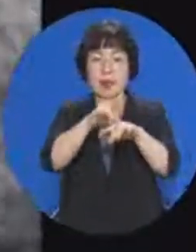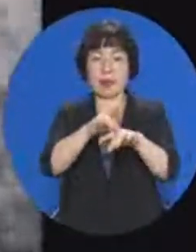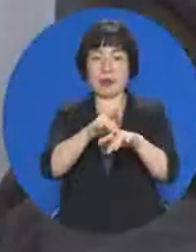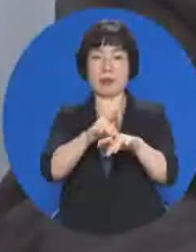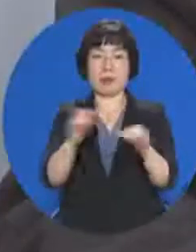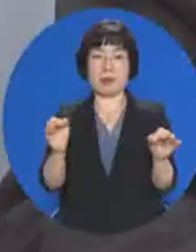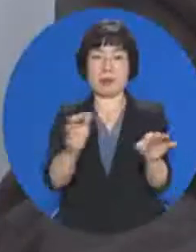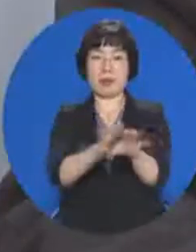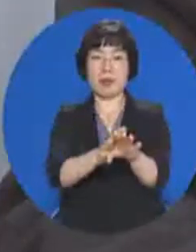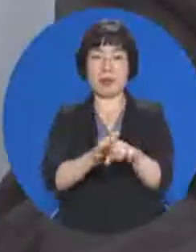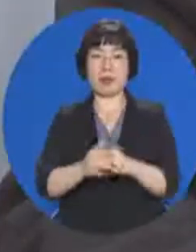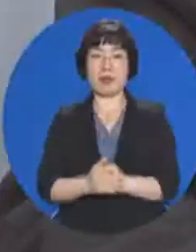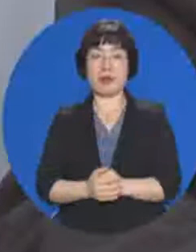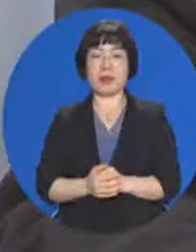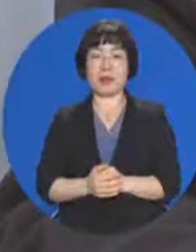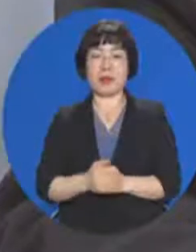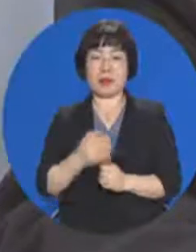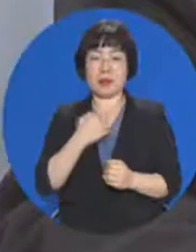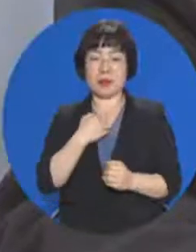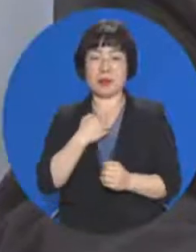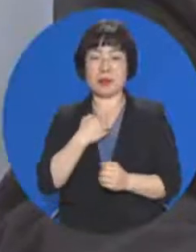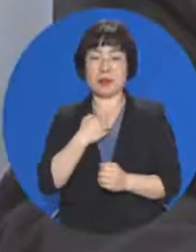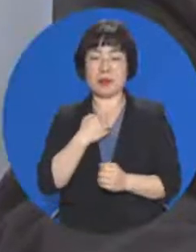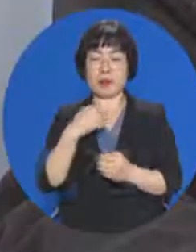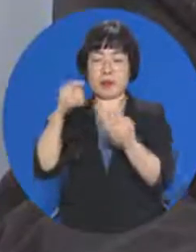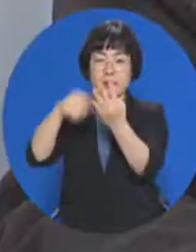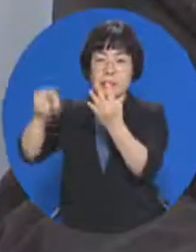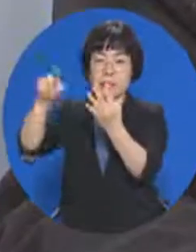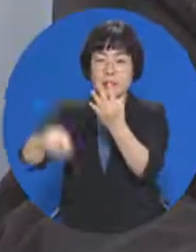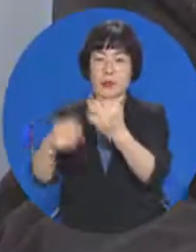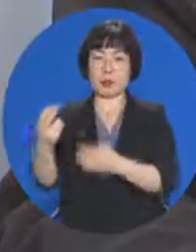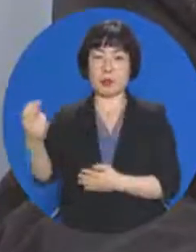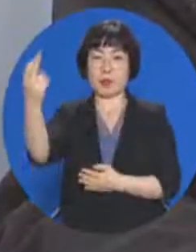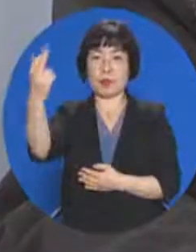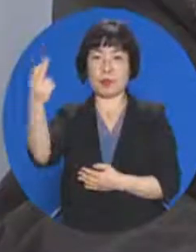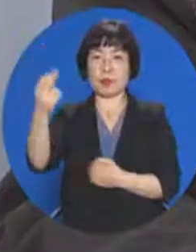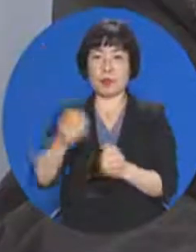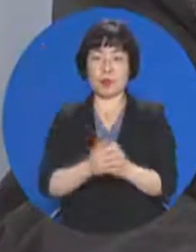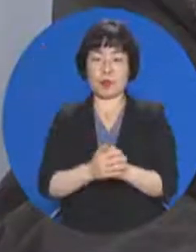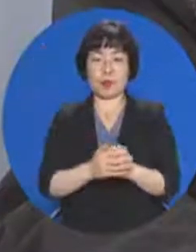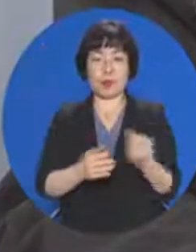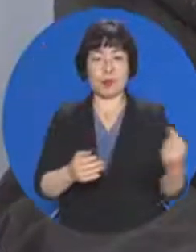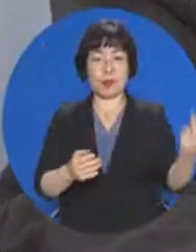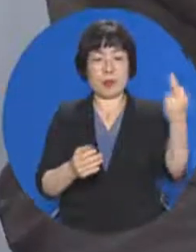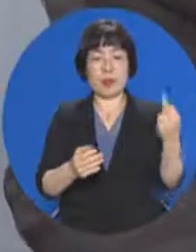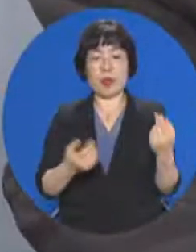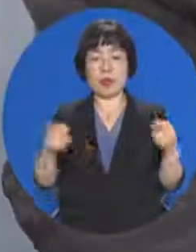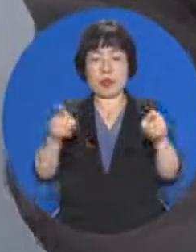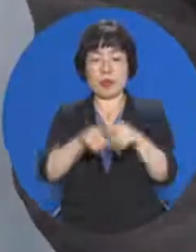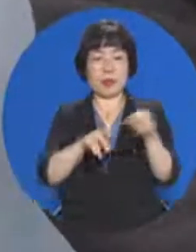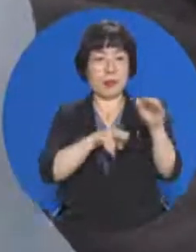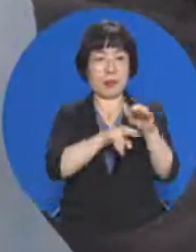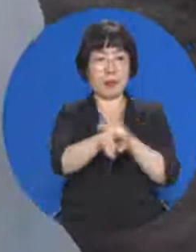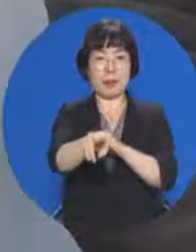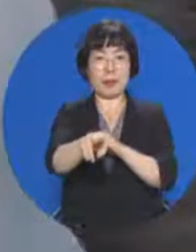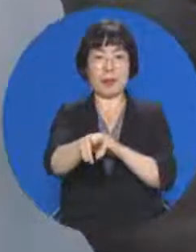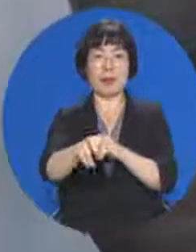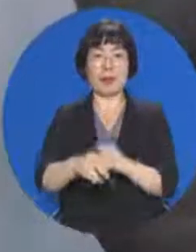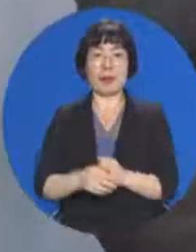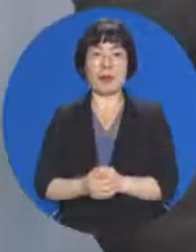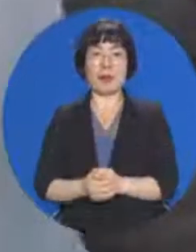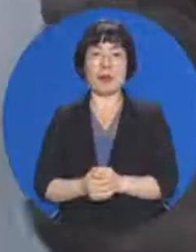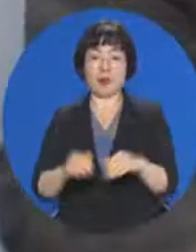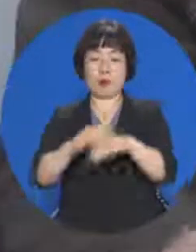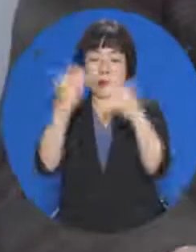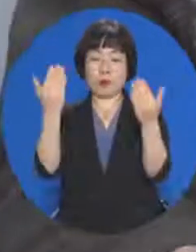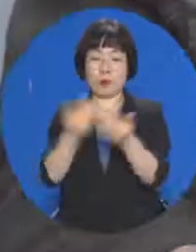시작됐습니다. 우리 큰 오빠 큰집 오빠도 이제 도망을 가고 우리 오빠도 이제 그냥 한참에 다